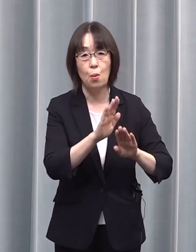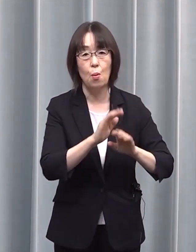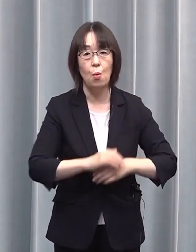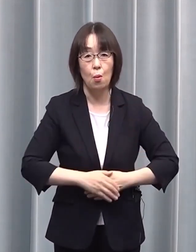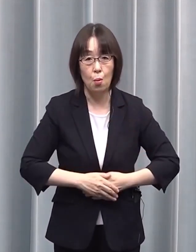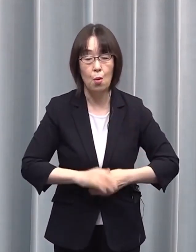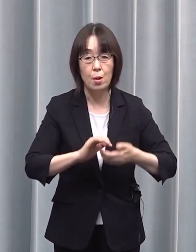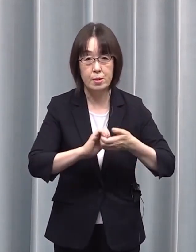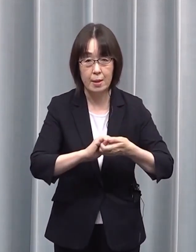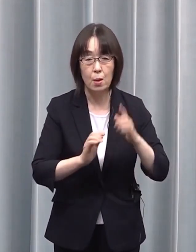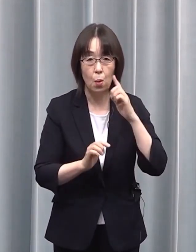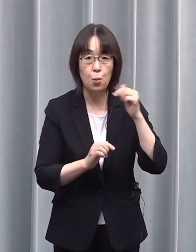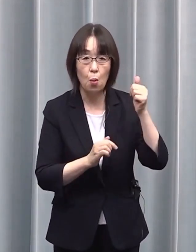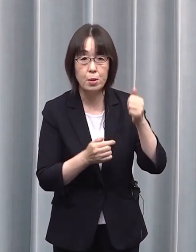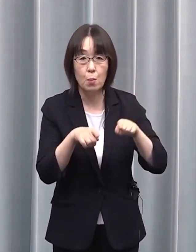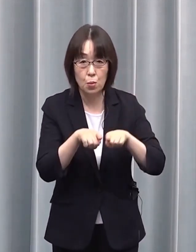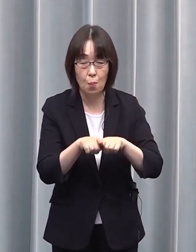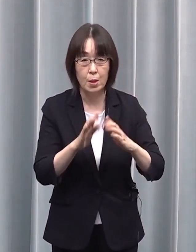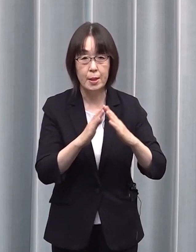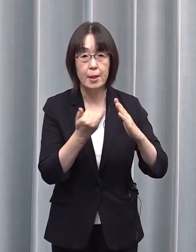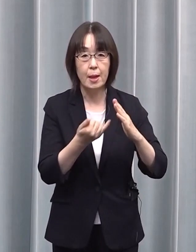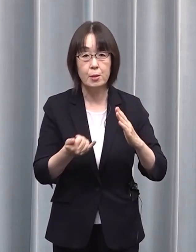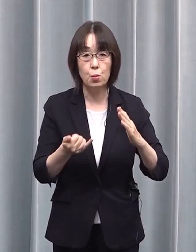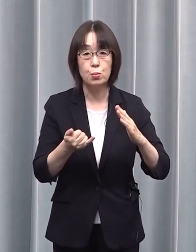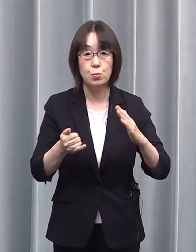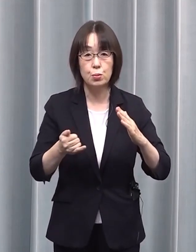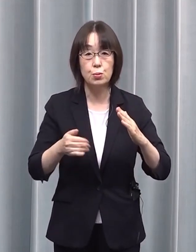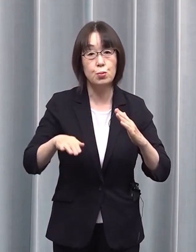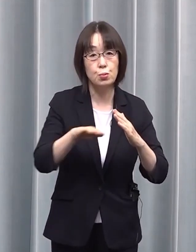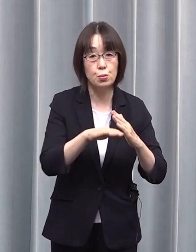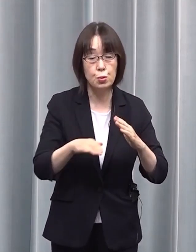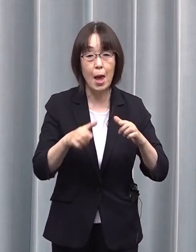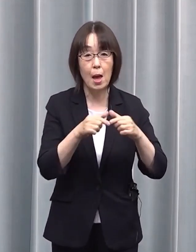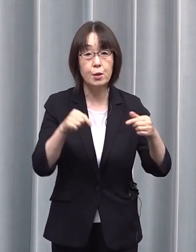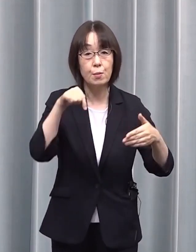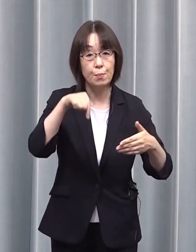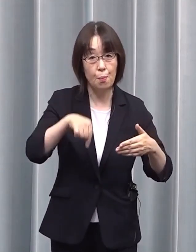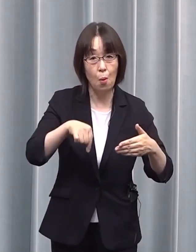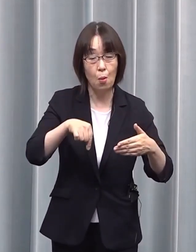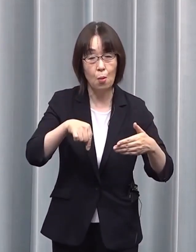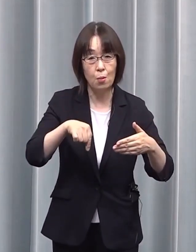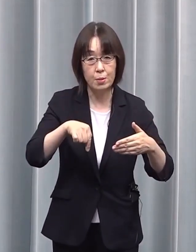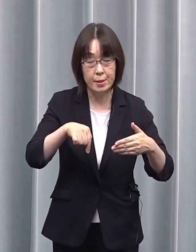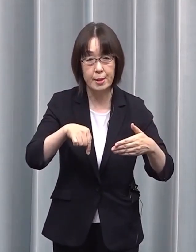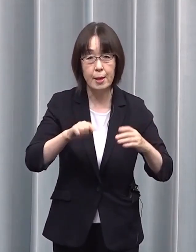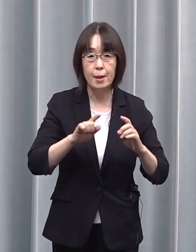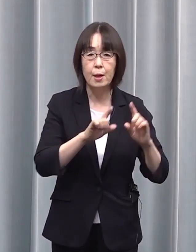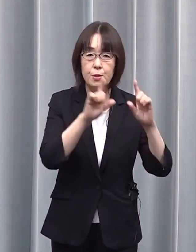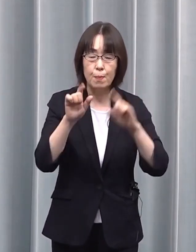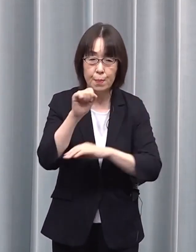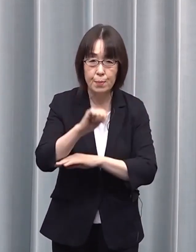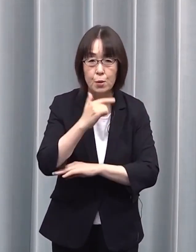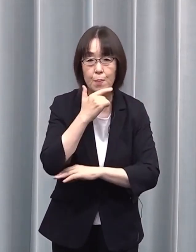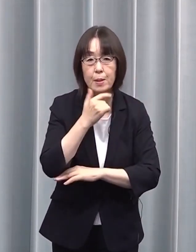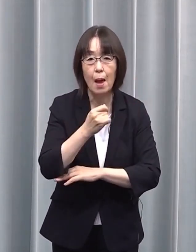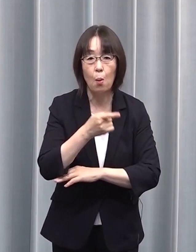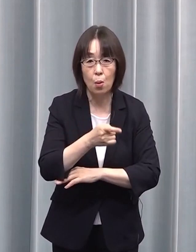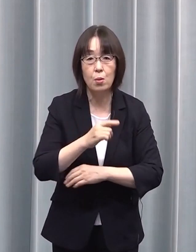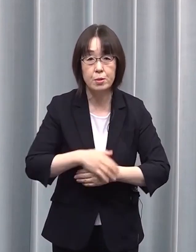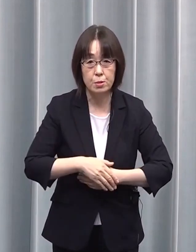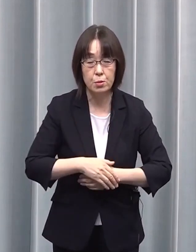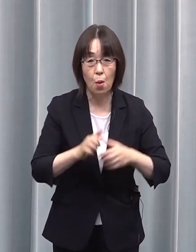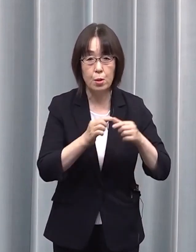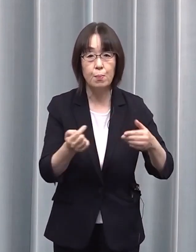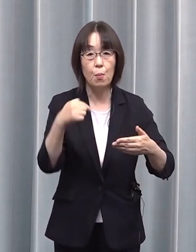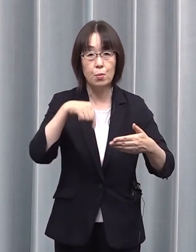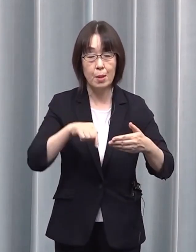ですね、お父さんも含めて家族でもう一度住まわせてほしい、日本で住まわせてほしい。そして日本の中でですね、な